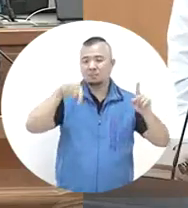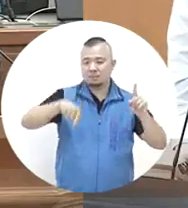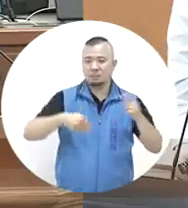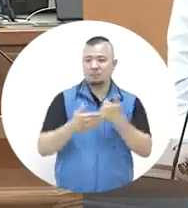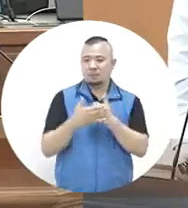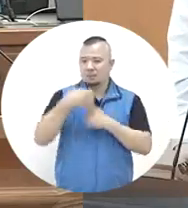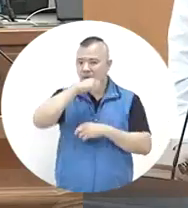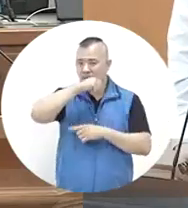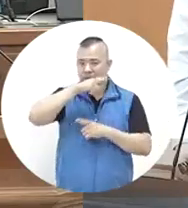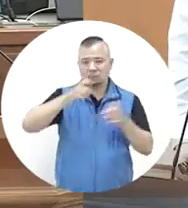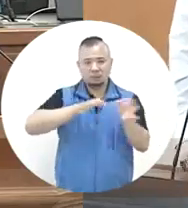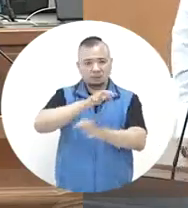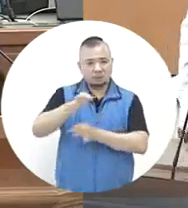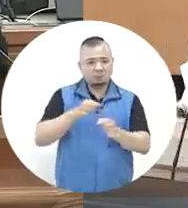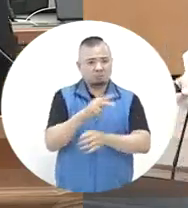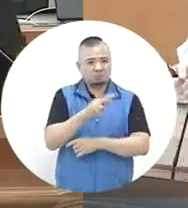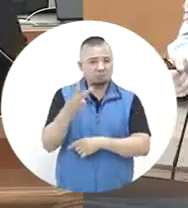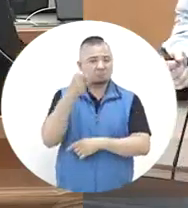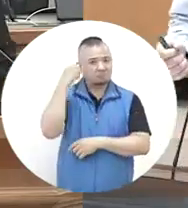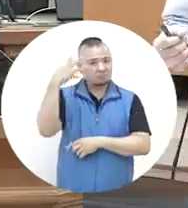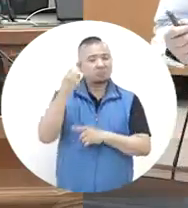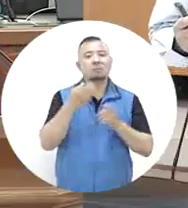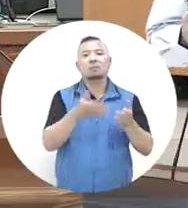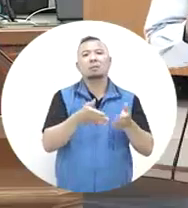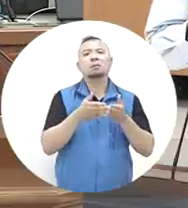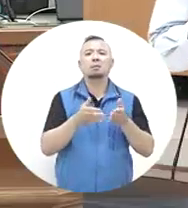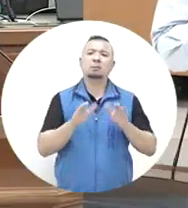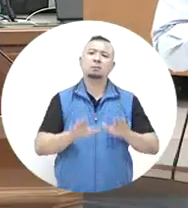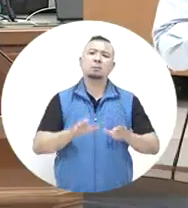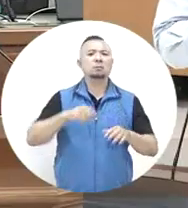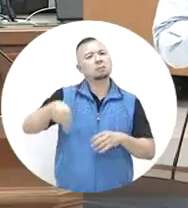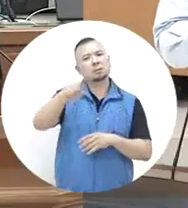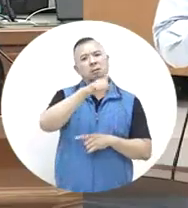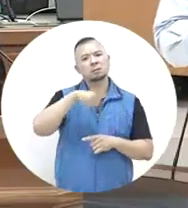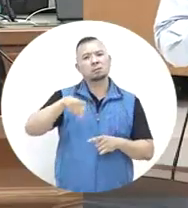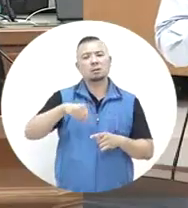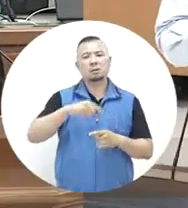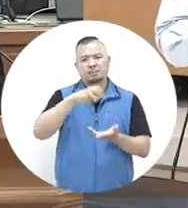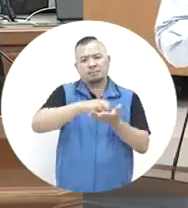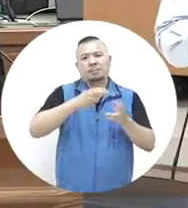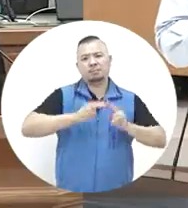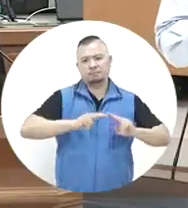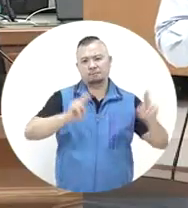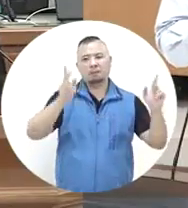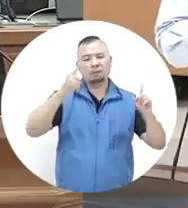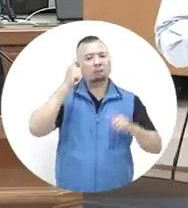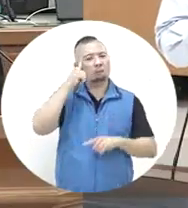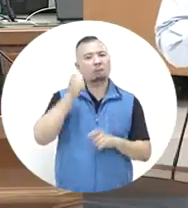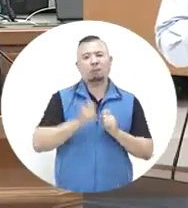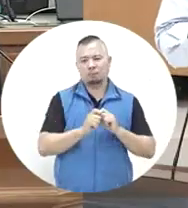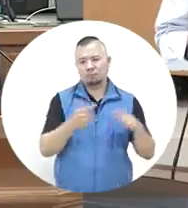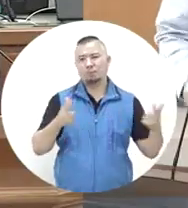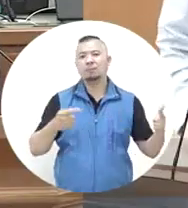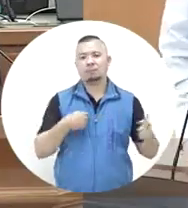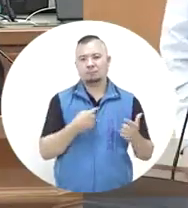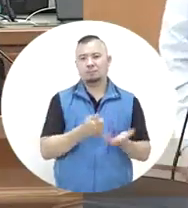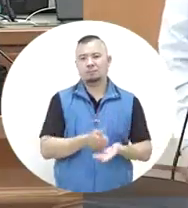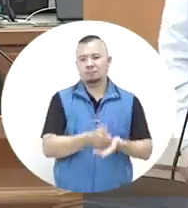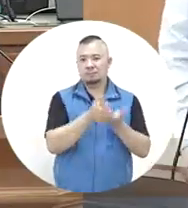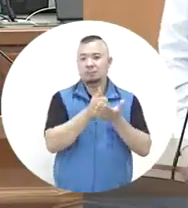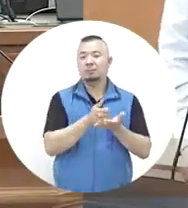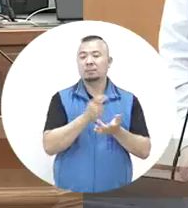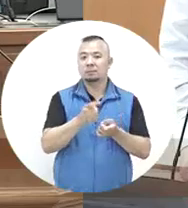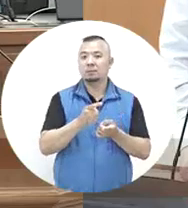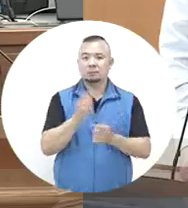键角色。 好， 当然现在大家对核电有很多的想法，我们都给予尊重。最重要，政府拿出魄